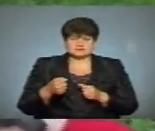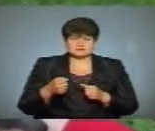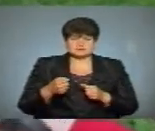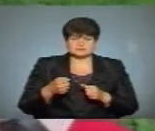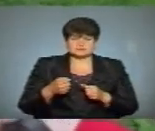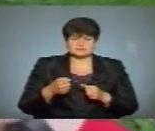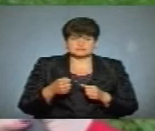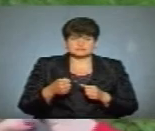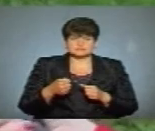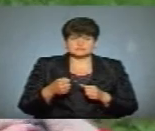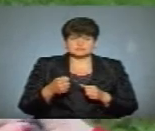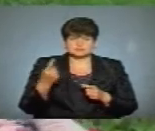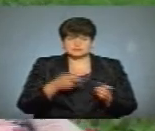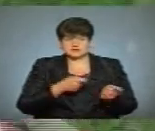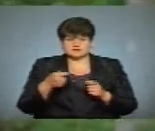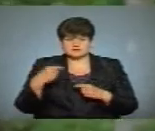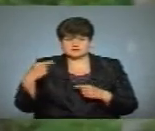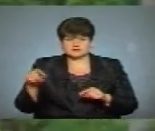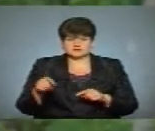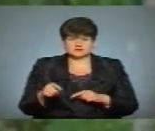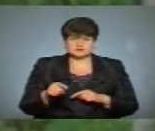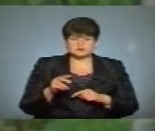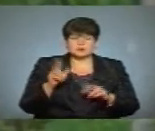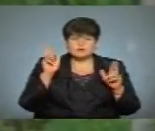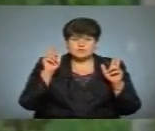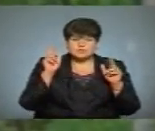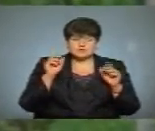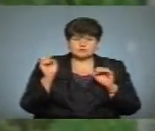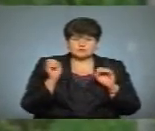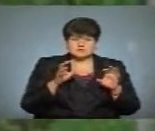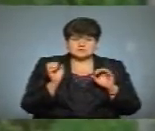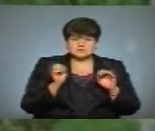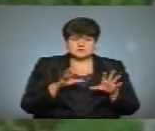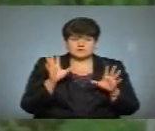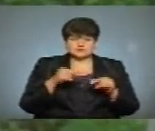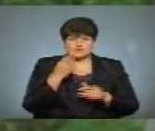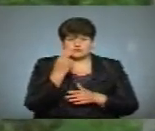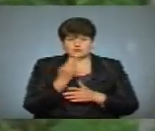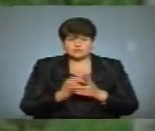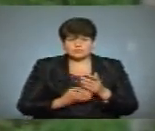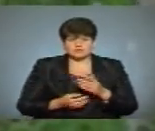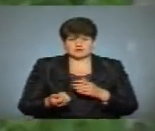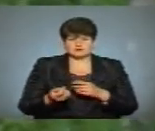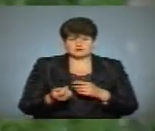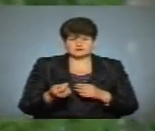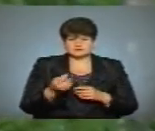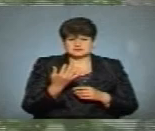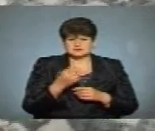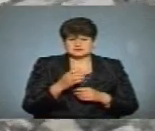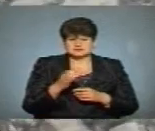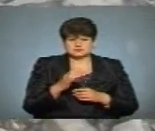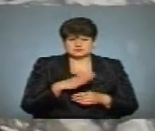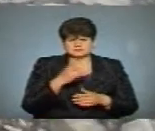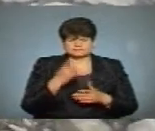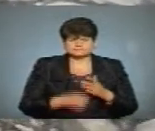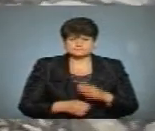ті з одного карника перетягнули в інші. Кролі вон поскидали, бо все топилося, ще секунда-дві вже все було б потопилося.